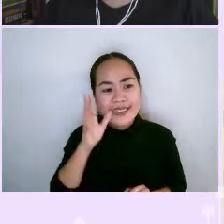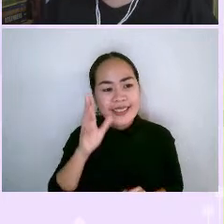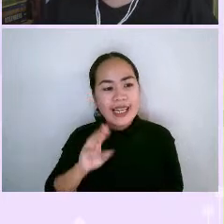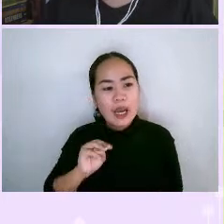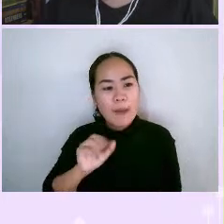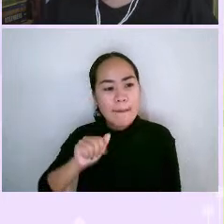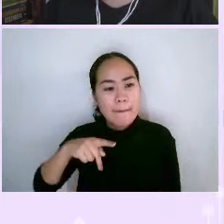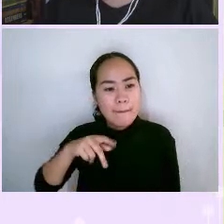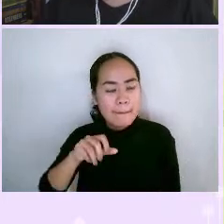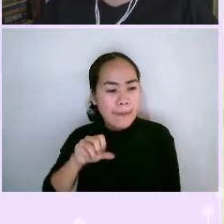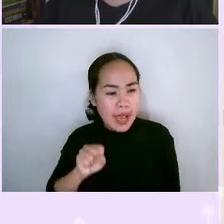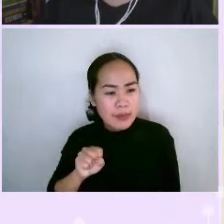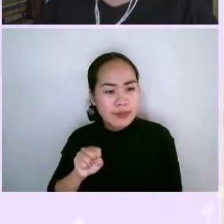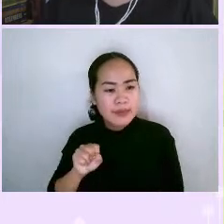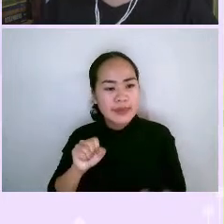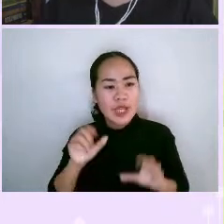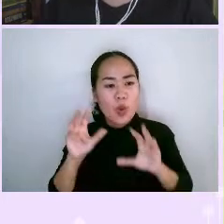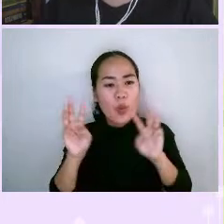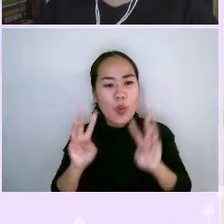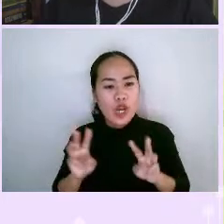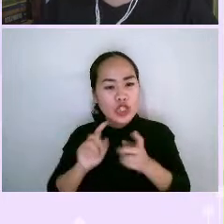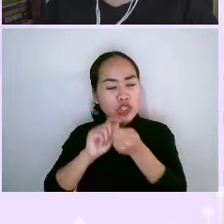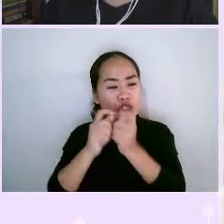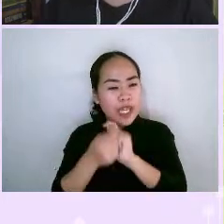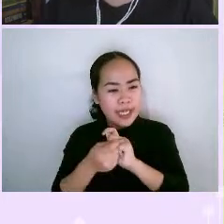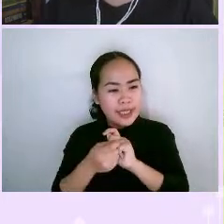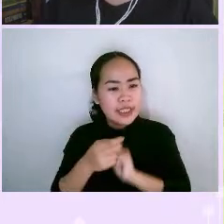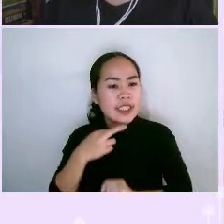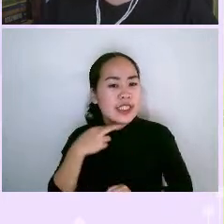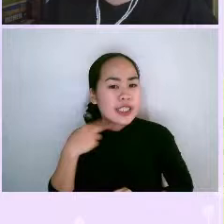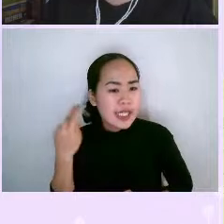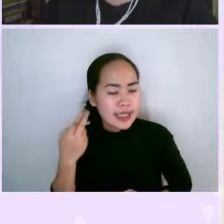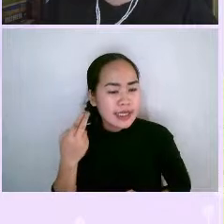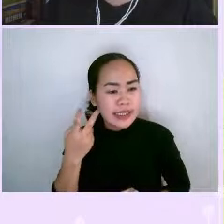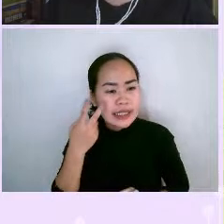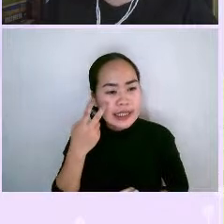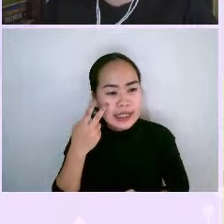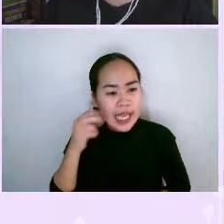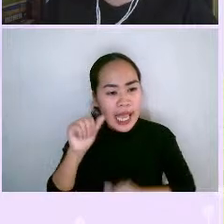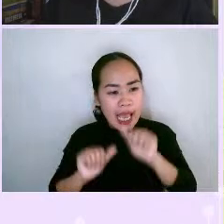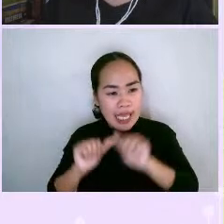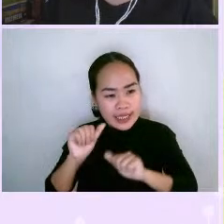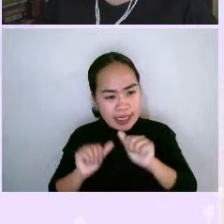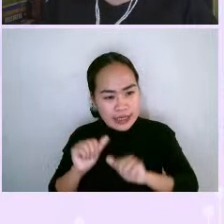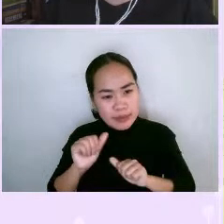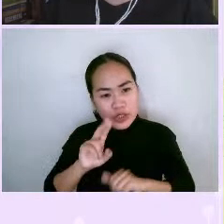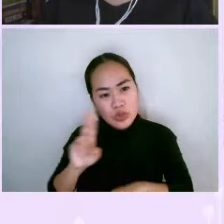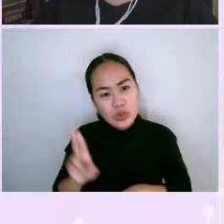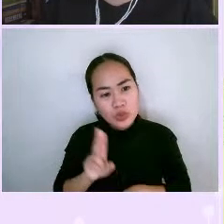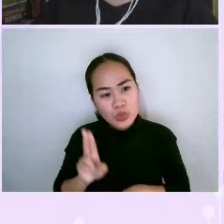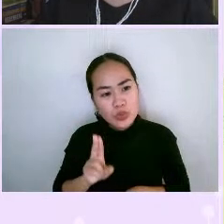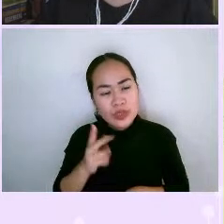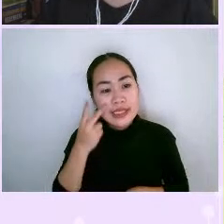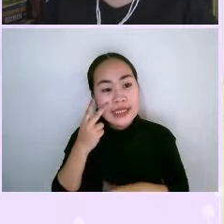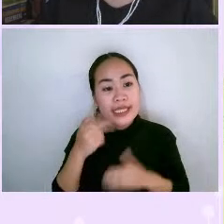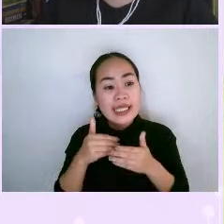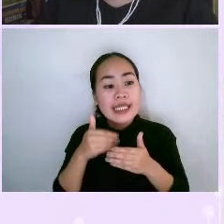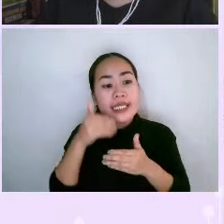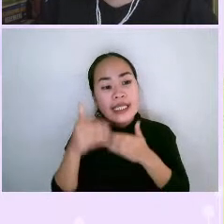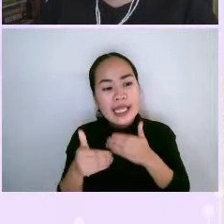vulnerability assessment tools, at yung climate information system. So, ito po yung next slide, ang isang